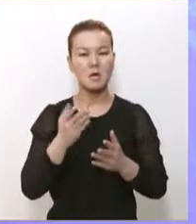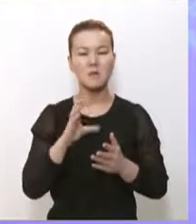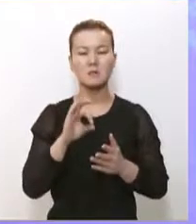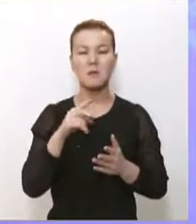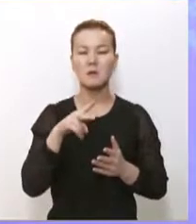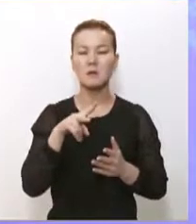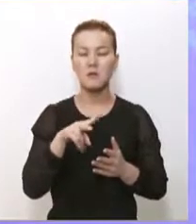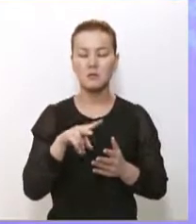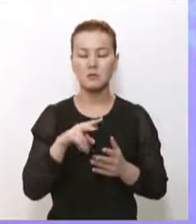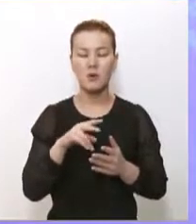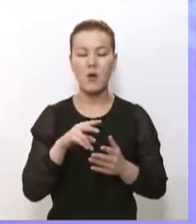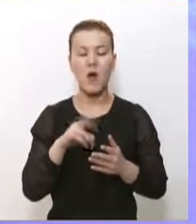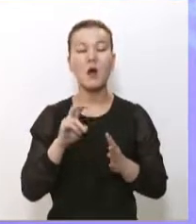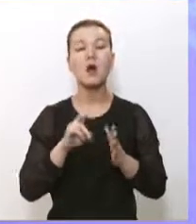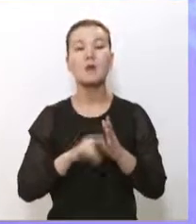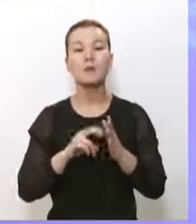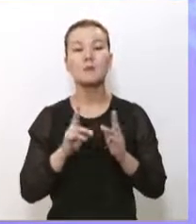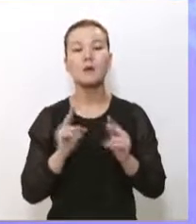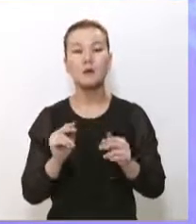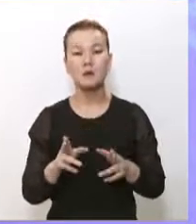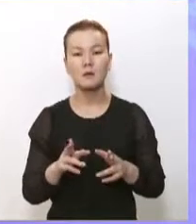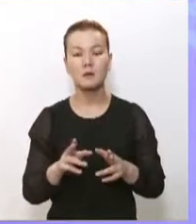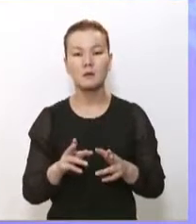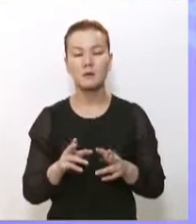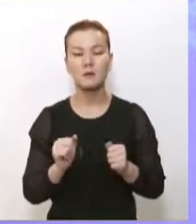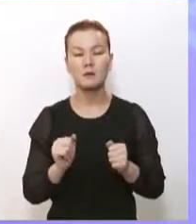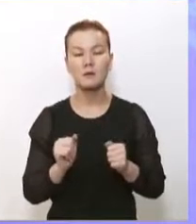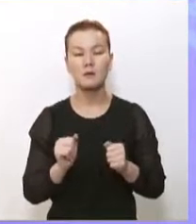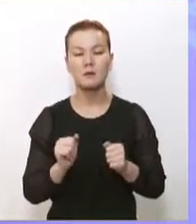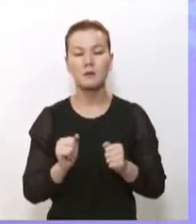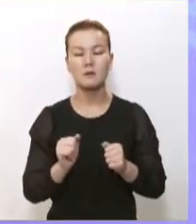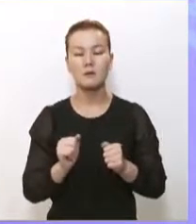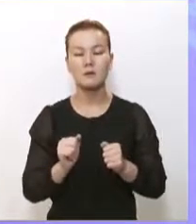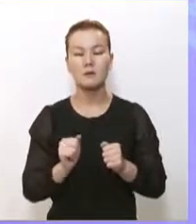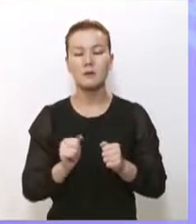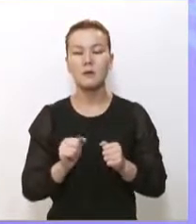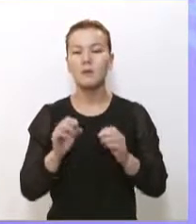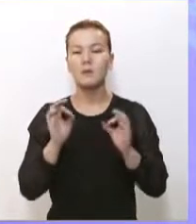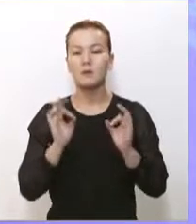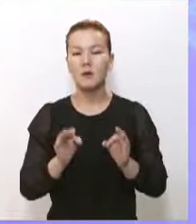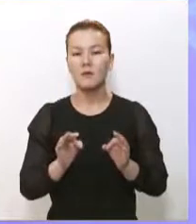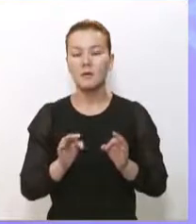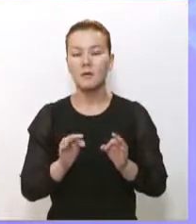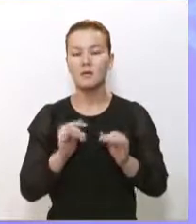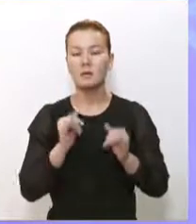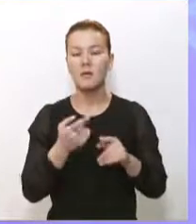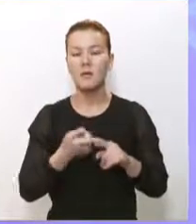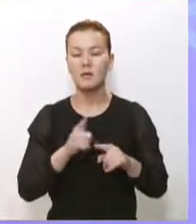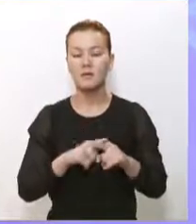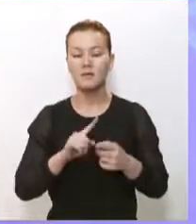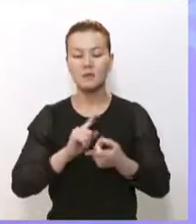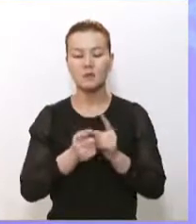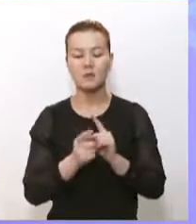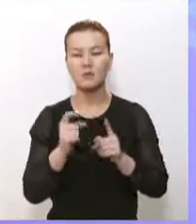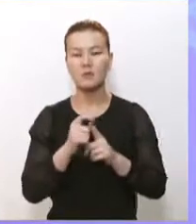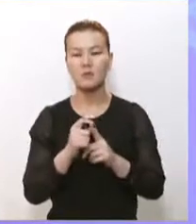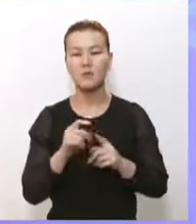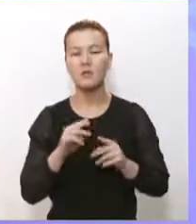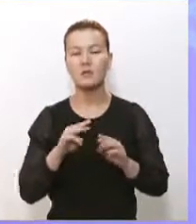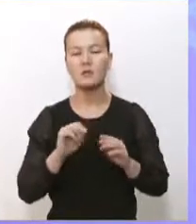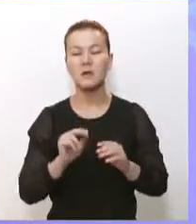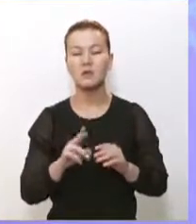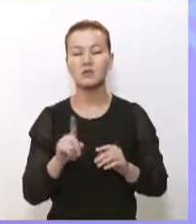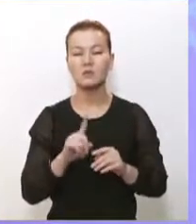согласную. А как мы проверяем сомнительную согласную? Правильно. Для этого изменим слово так,